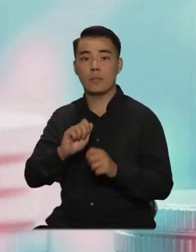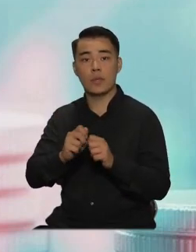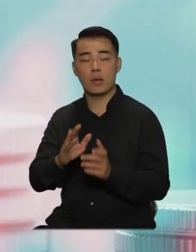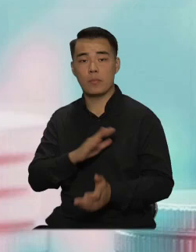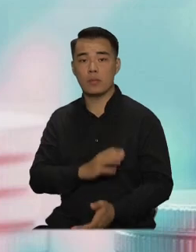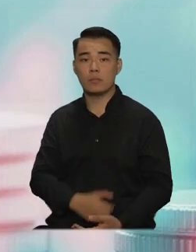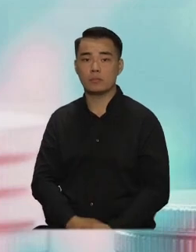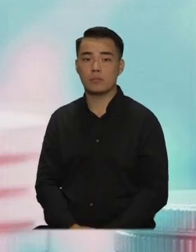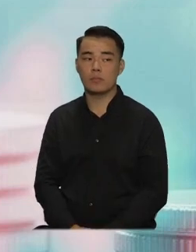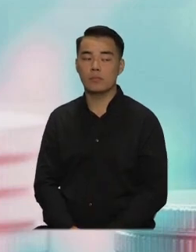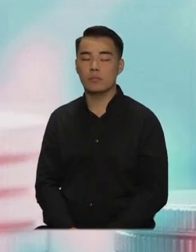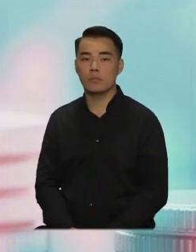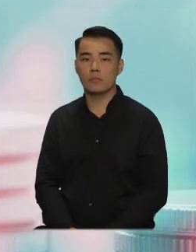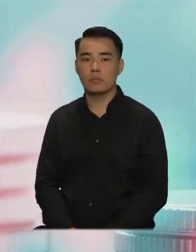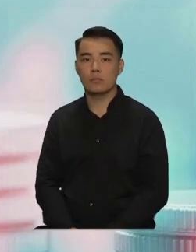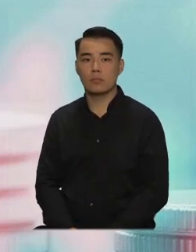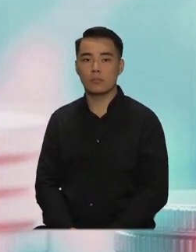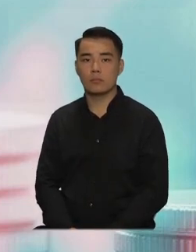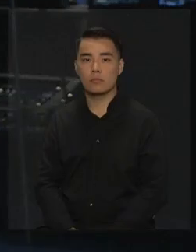инвестициялағанбыз.